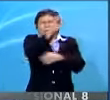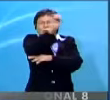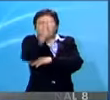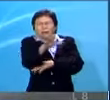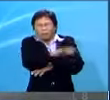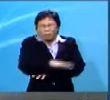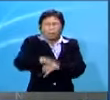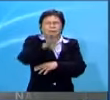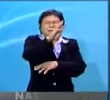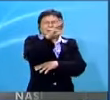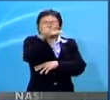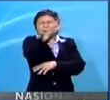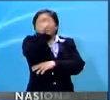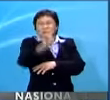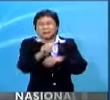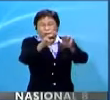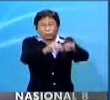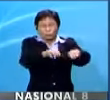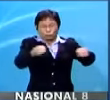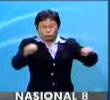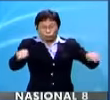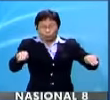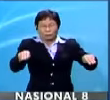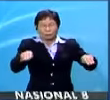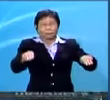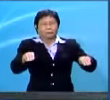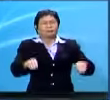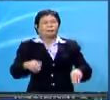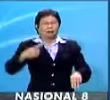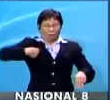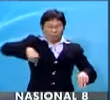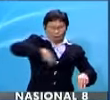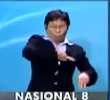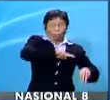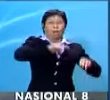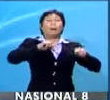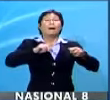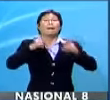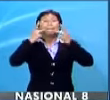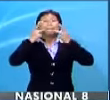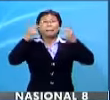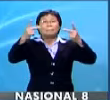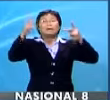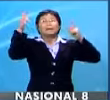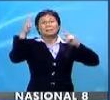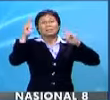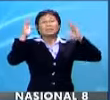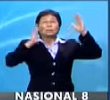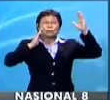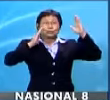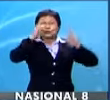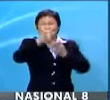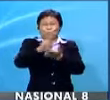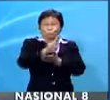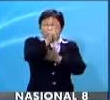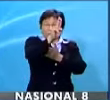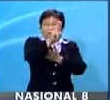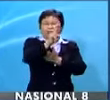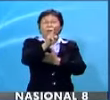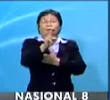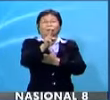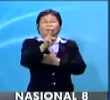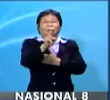to3% of students at public at our public universities women and